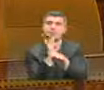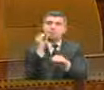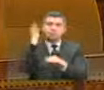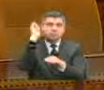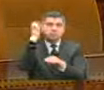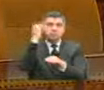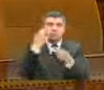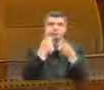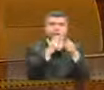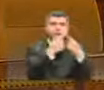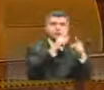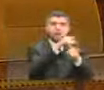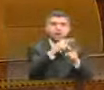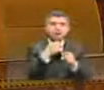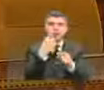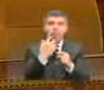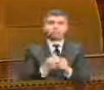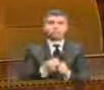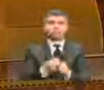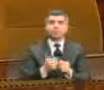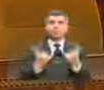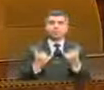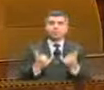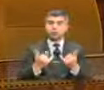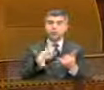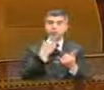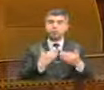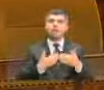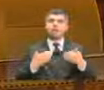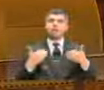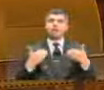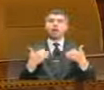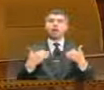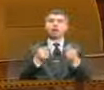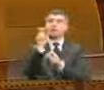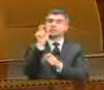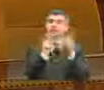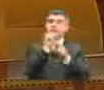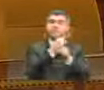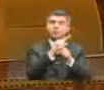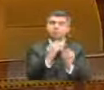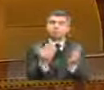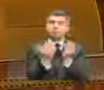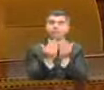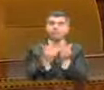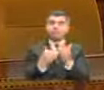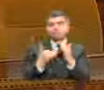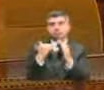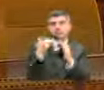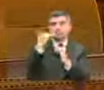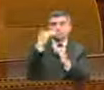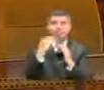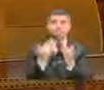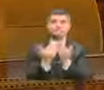جميع التخصصات. ونعتز اليوم بهذه الشريحة التي تسير دوالب الدولة،